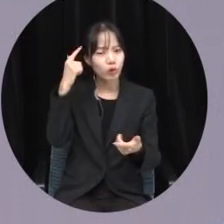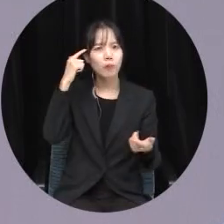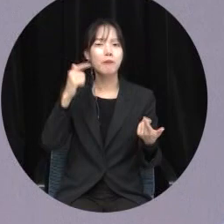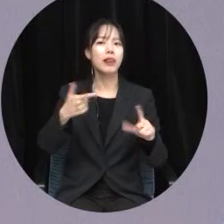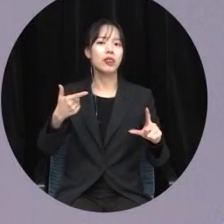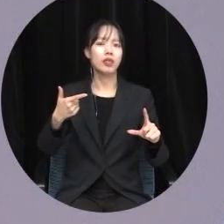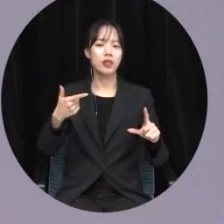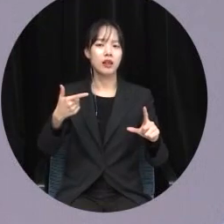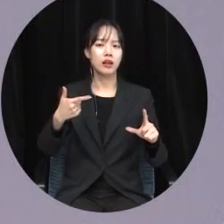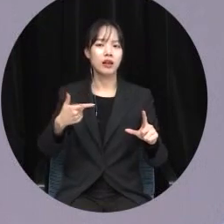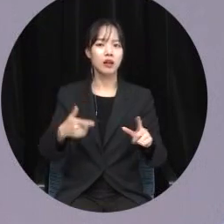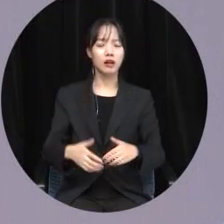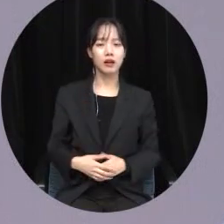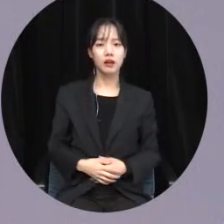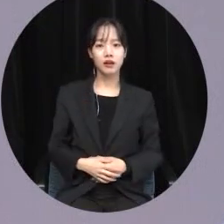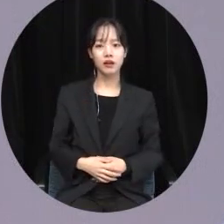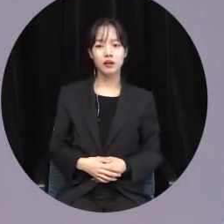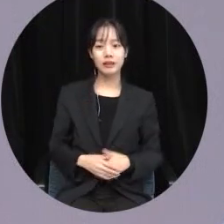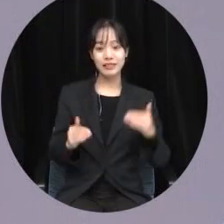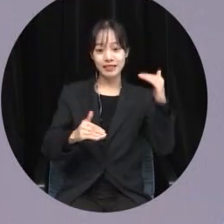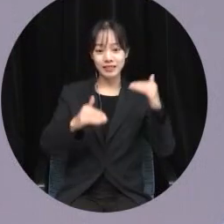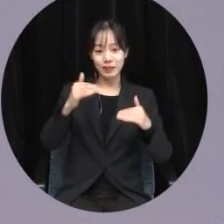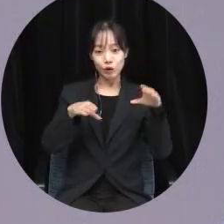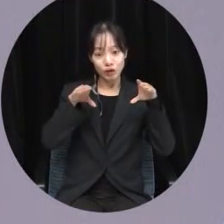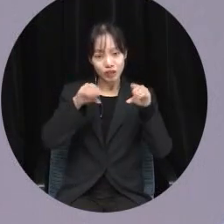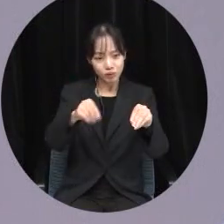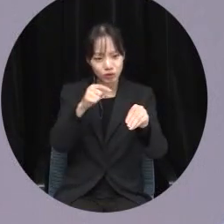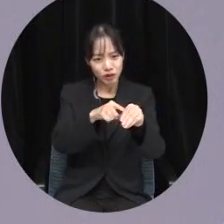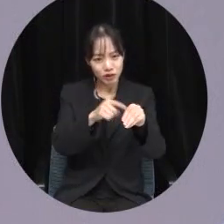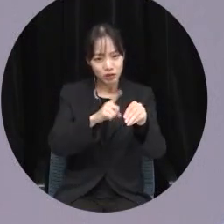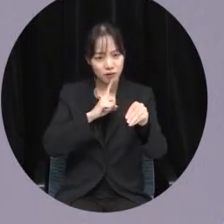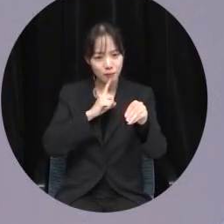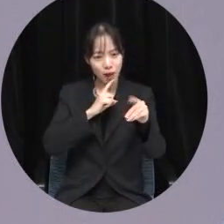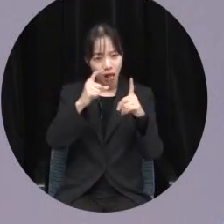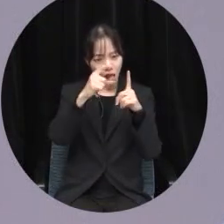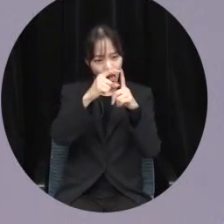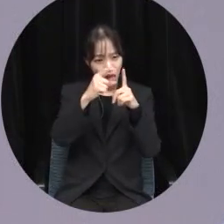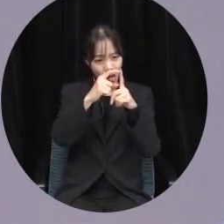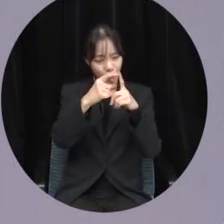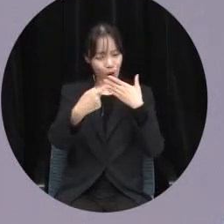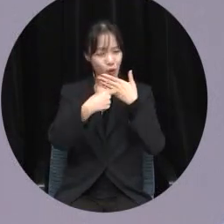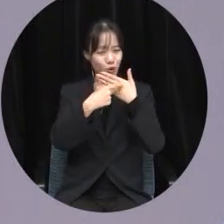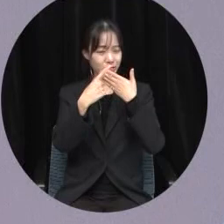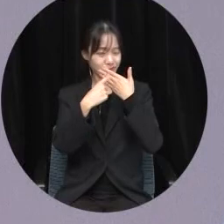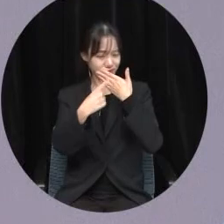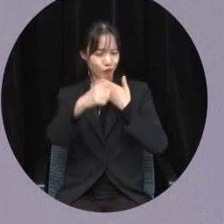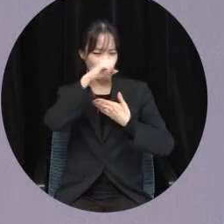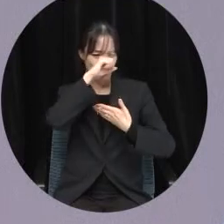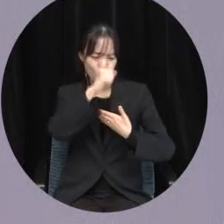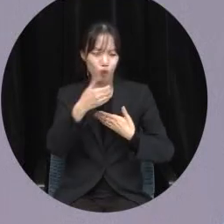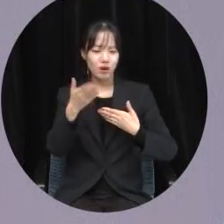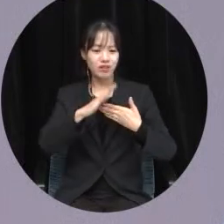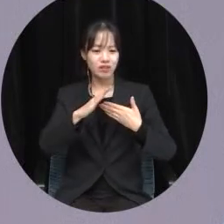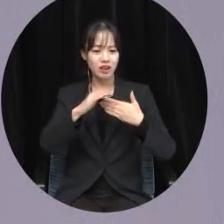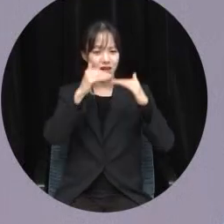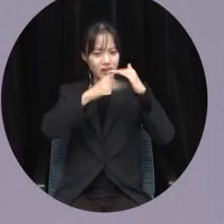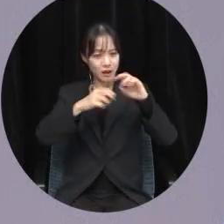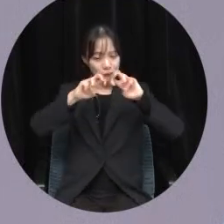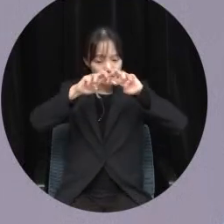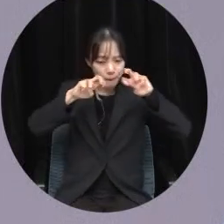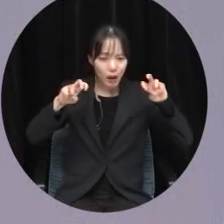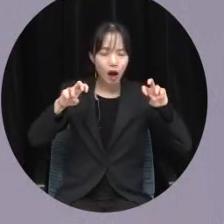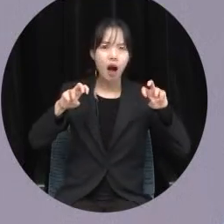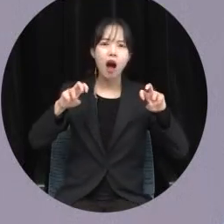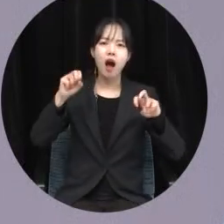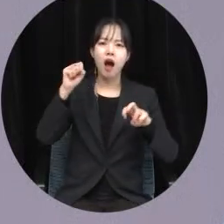차별금지라는 좋은 이 용어에 포장되어 있지만 실질적으로 내용을 들어보면 이 동성애